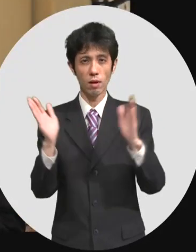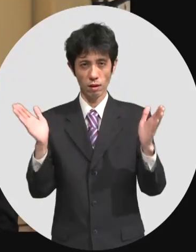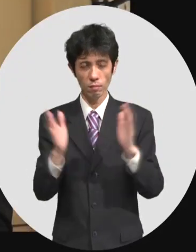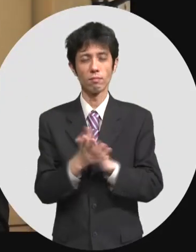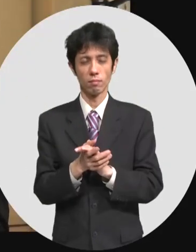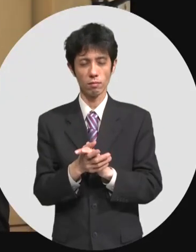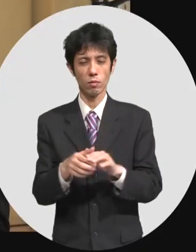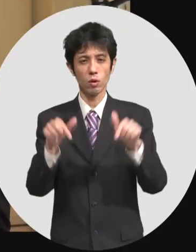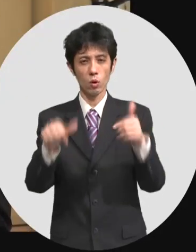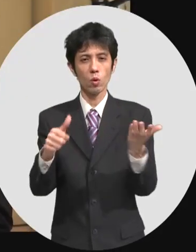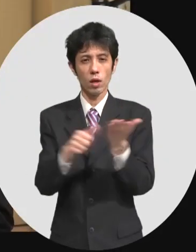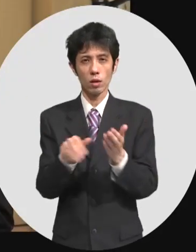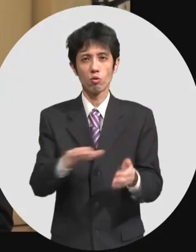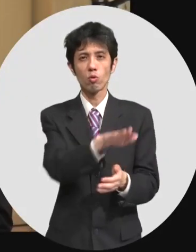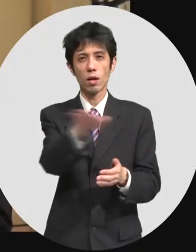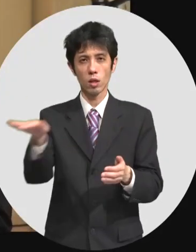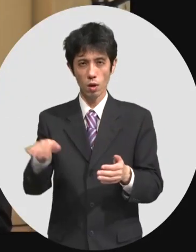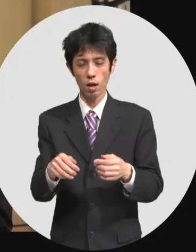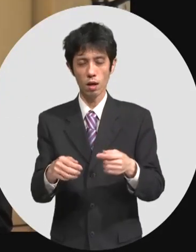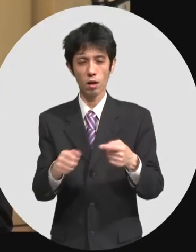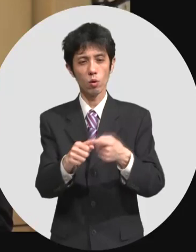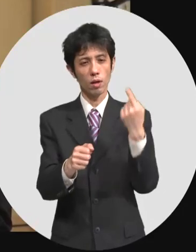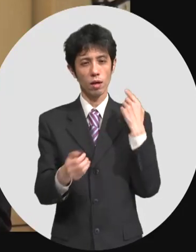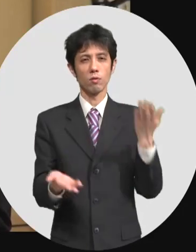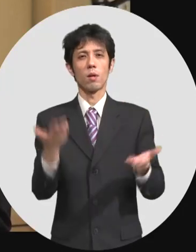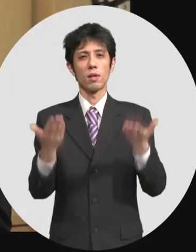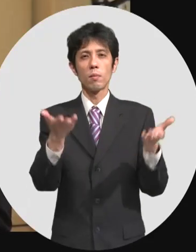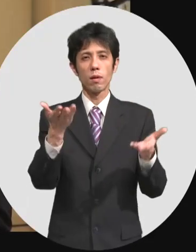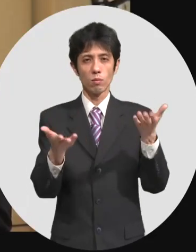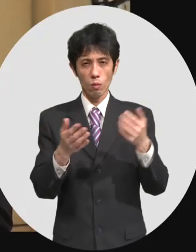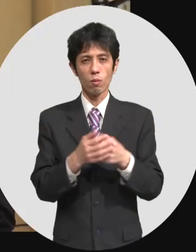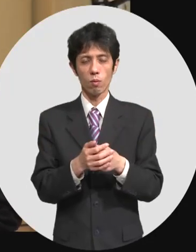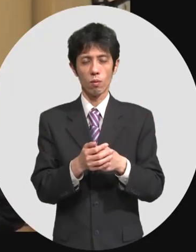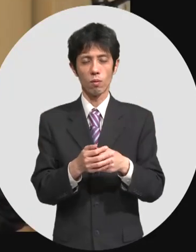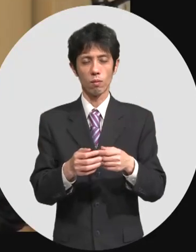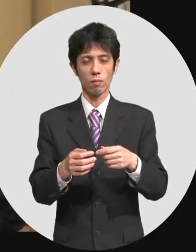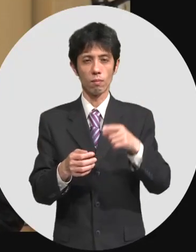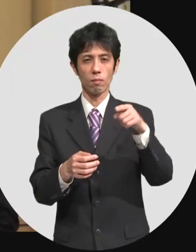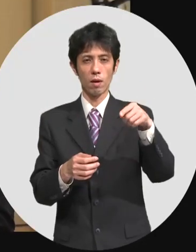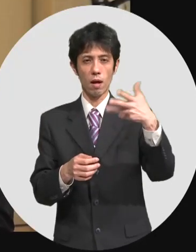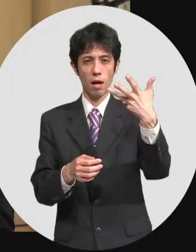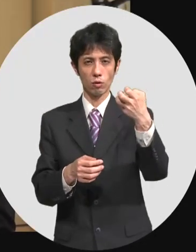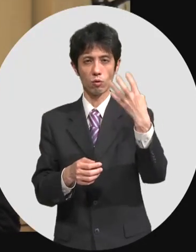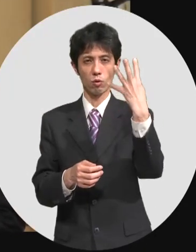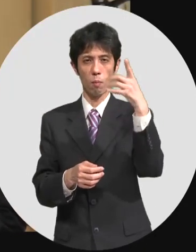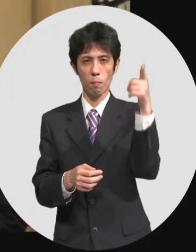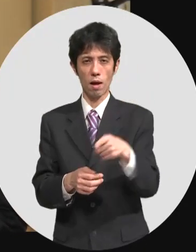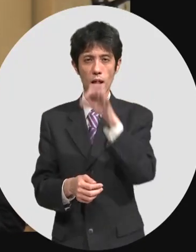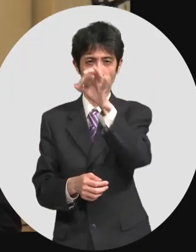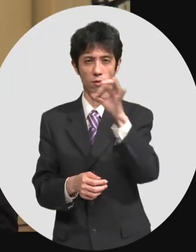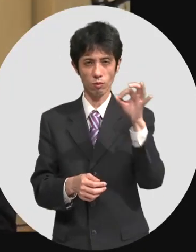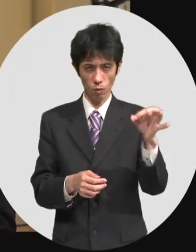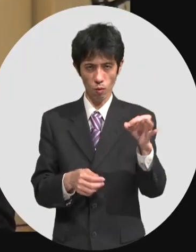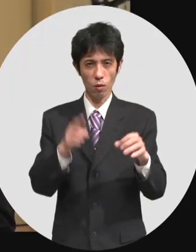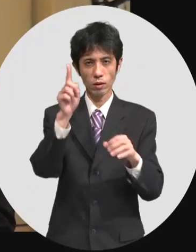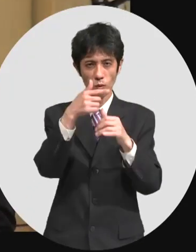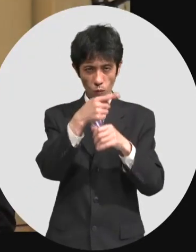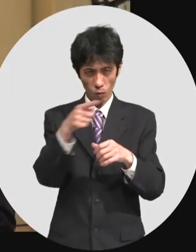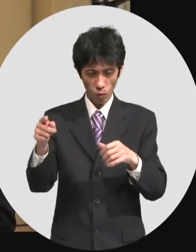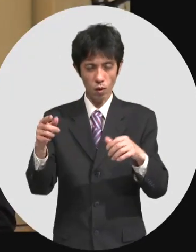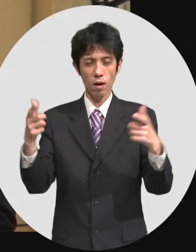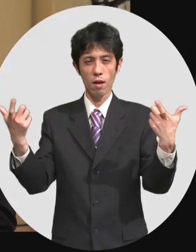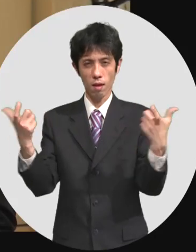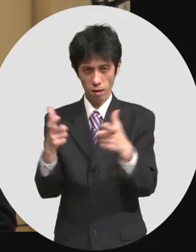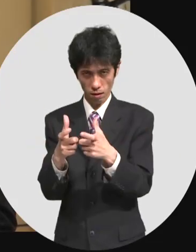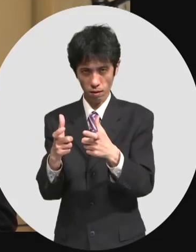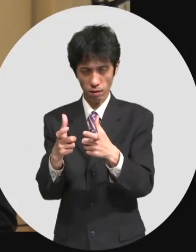ても、京都駅周辺では前年のゴールデンウィークに比べてマイナス 84% の人出の減ということ